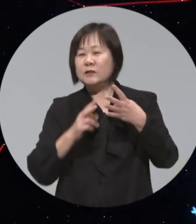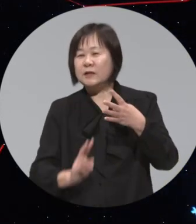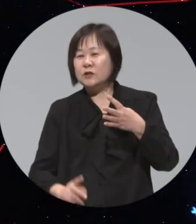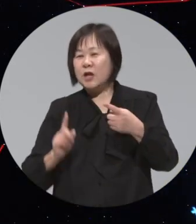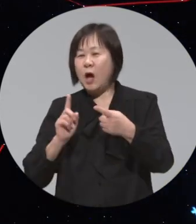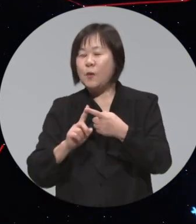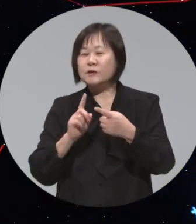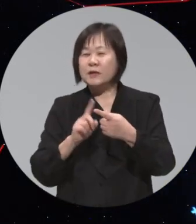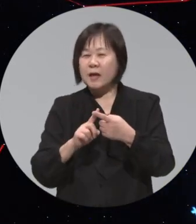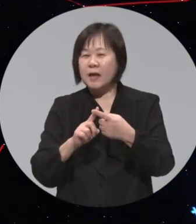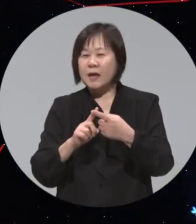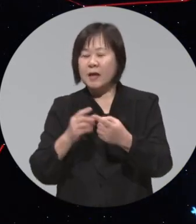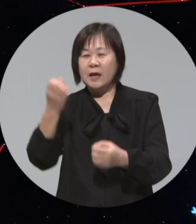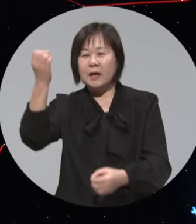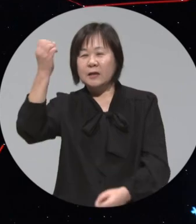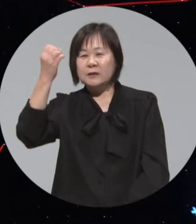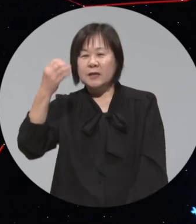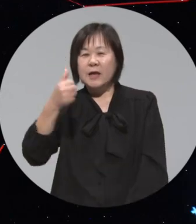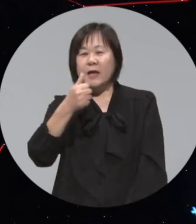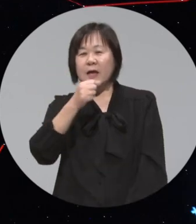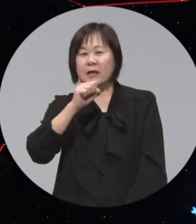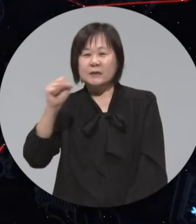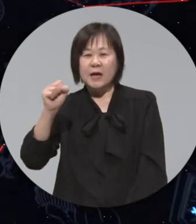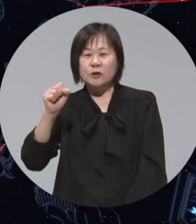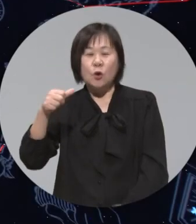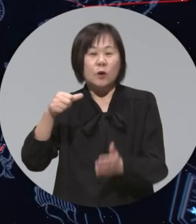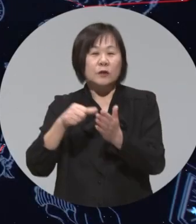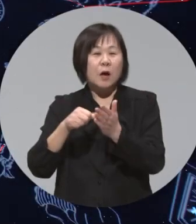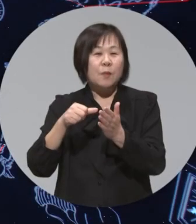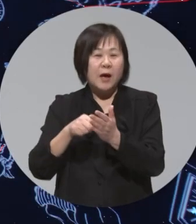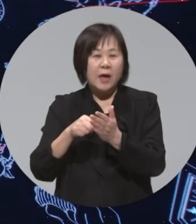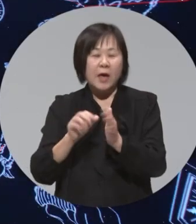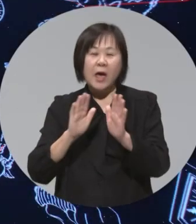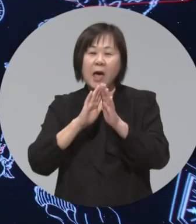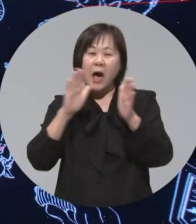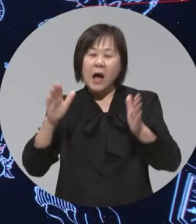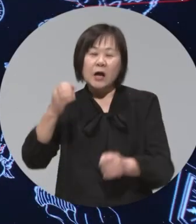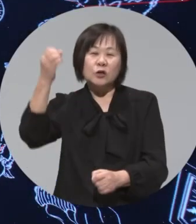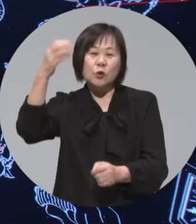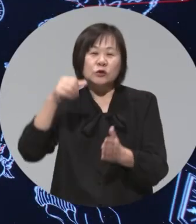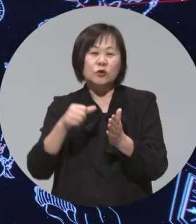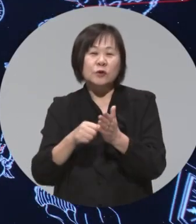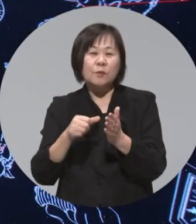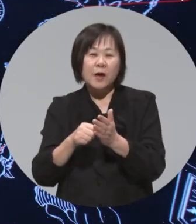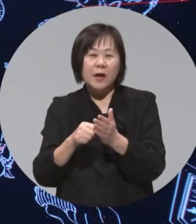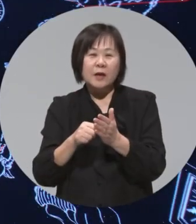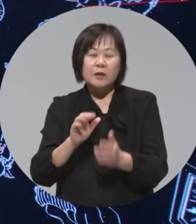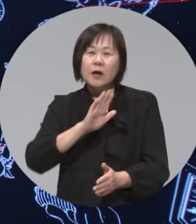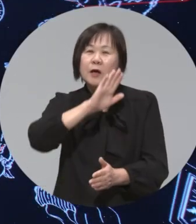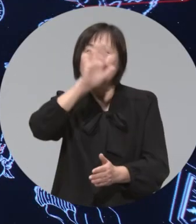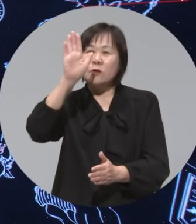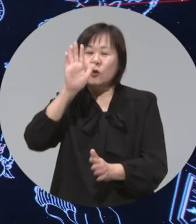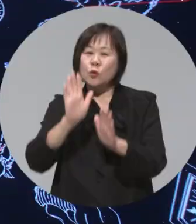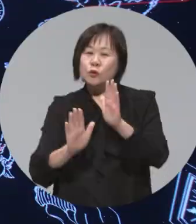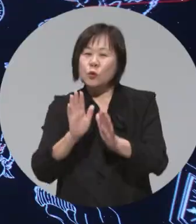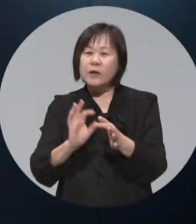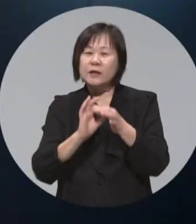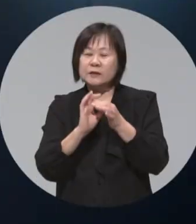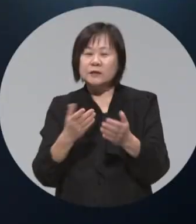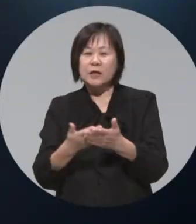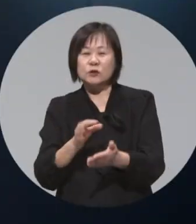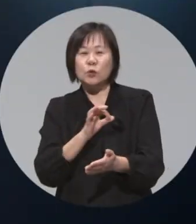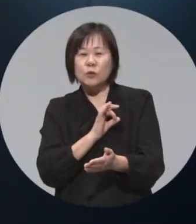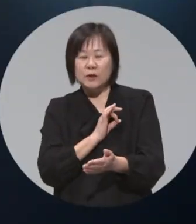て星座の名前、また明るい星の名前、さらにはさまざまな天文現象について職員